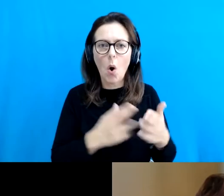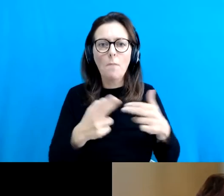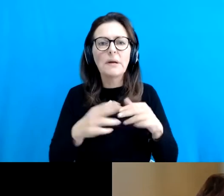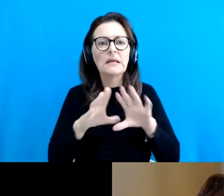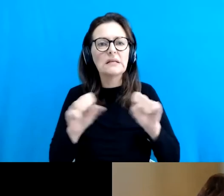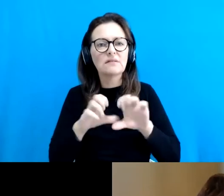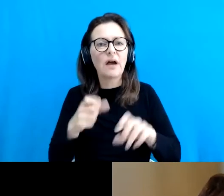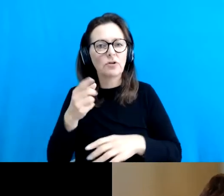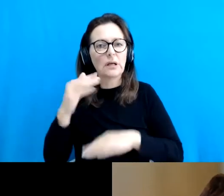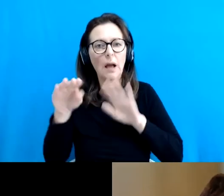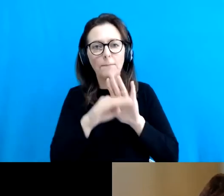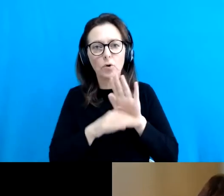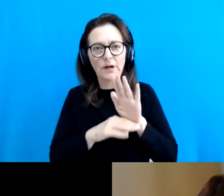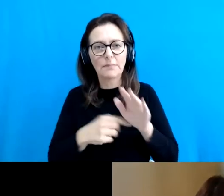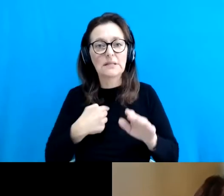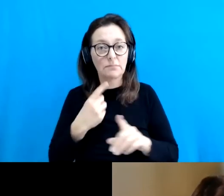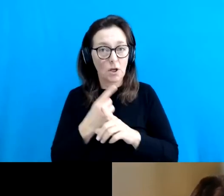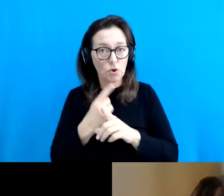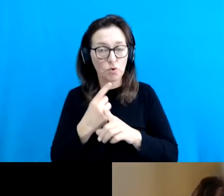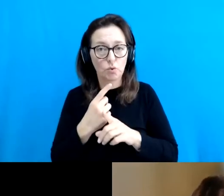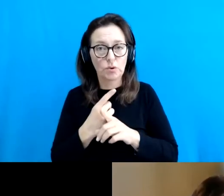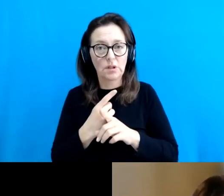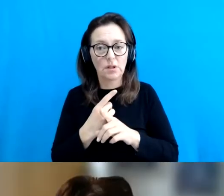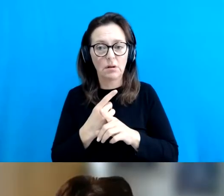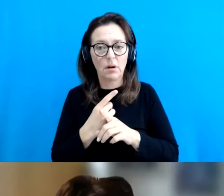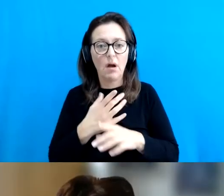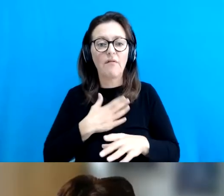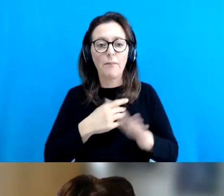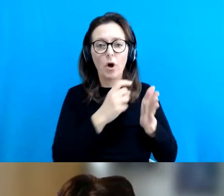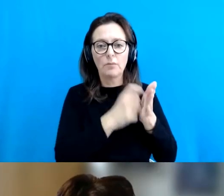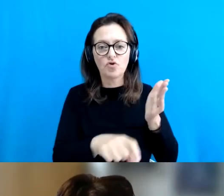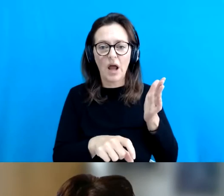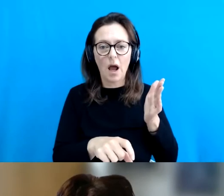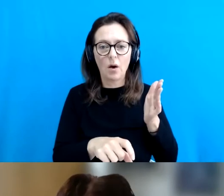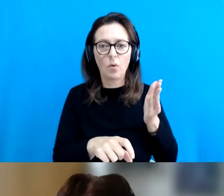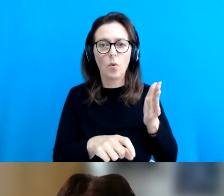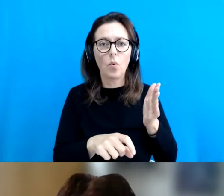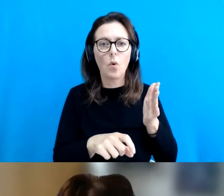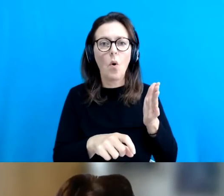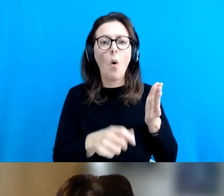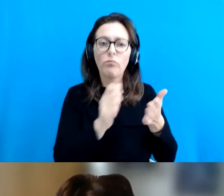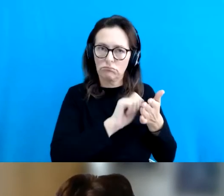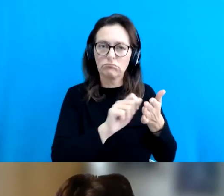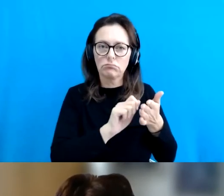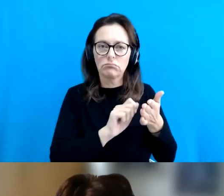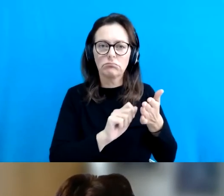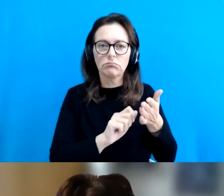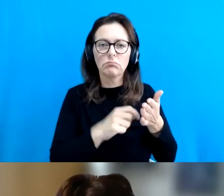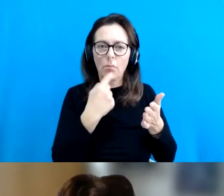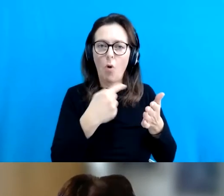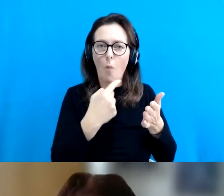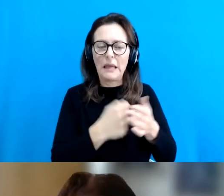tega programa, ki sem ga jaz tudi v svojem članku ali prispevku omenjala, ne, se pravi za